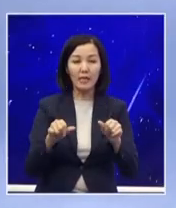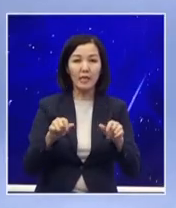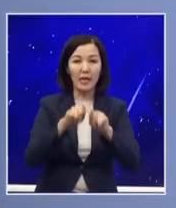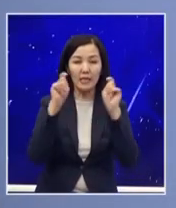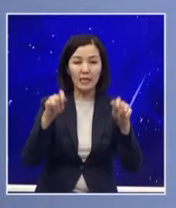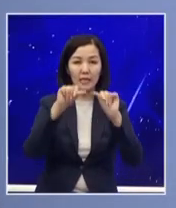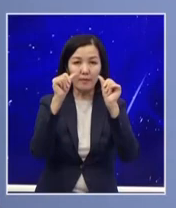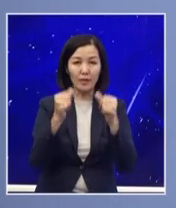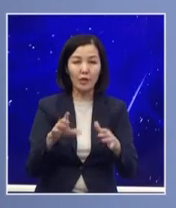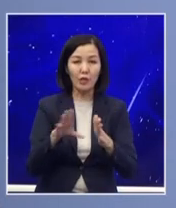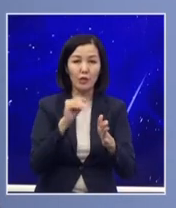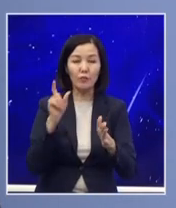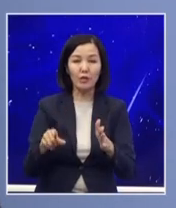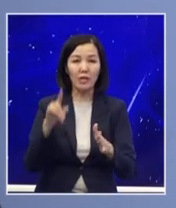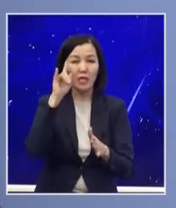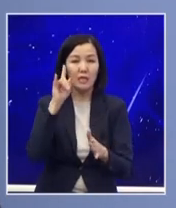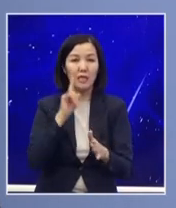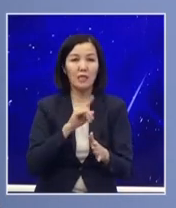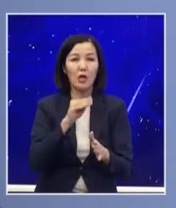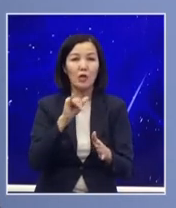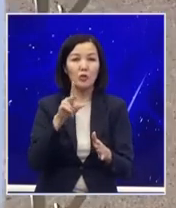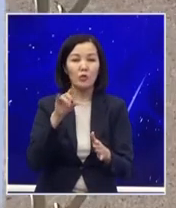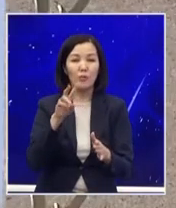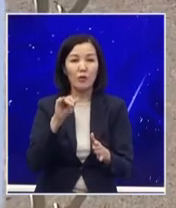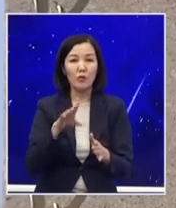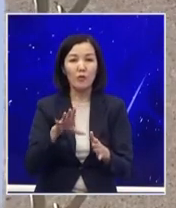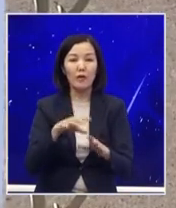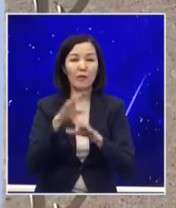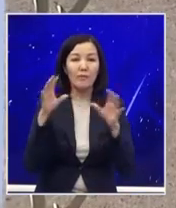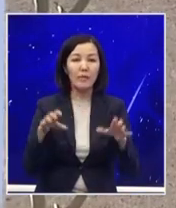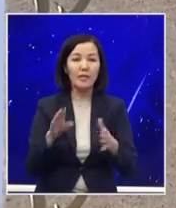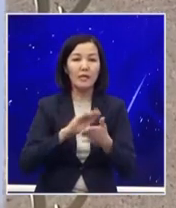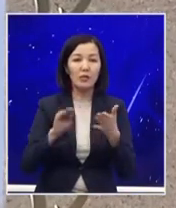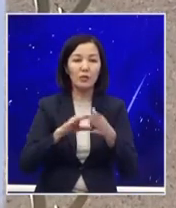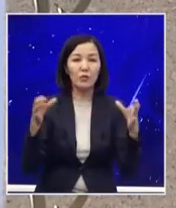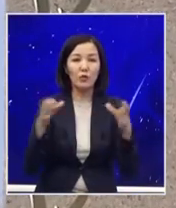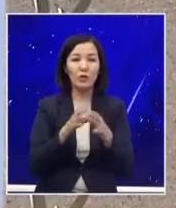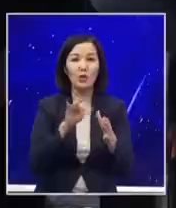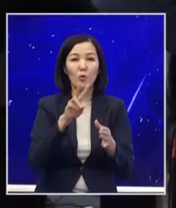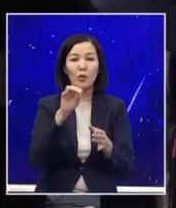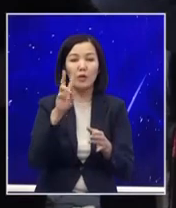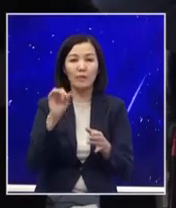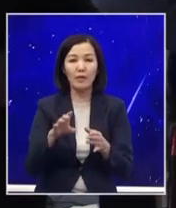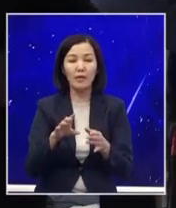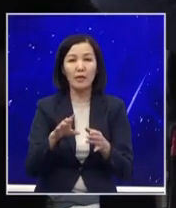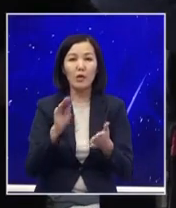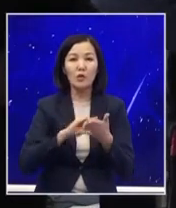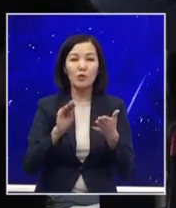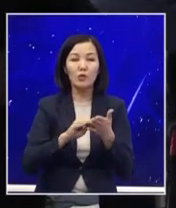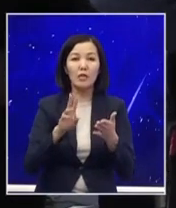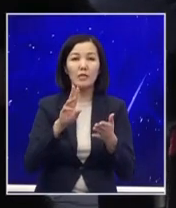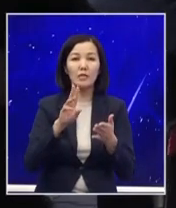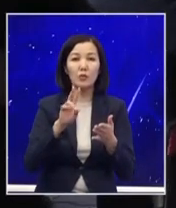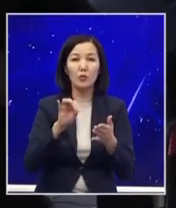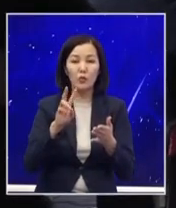полководцу присутствовали депутат Сената Казахстана Бахчан Жумагулов, председатель Союза писателей Казахстана Есдаулет Улукбек, известный тележурналист Нуртлеви Мангали